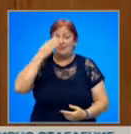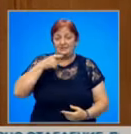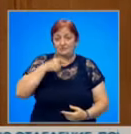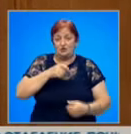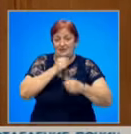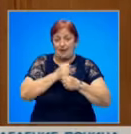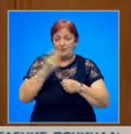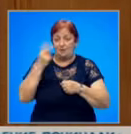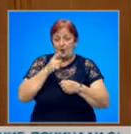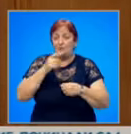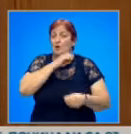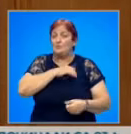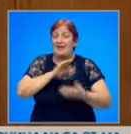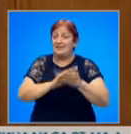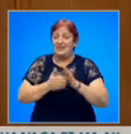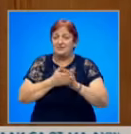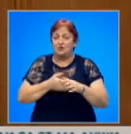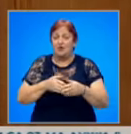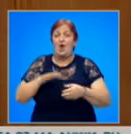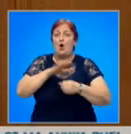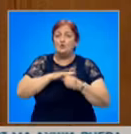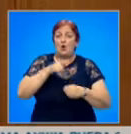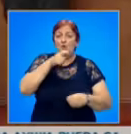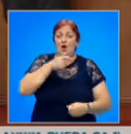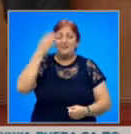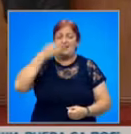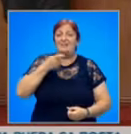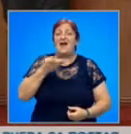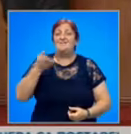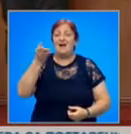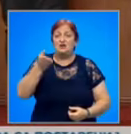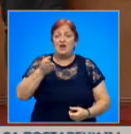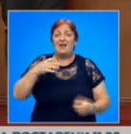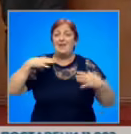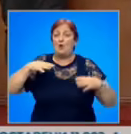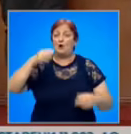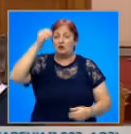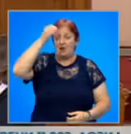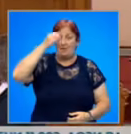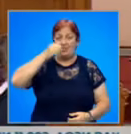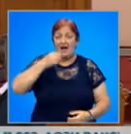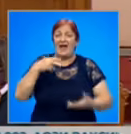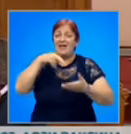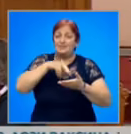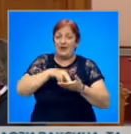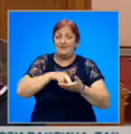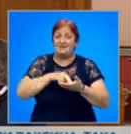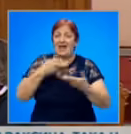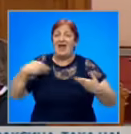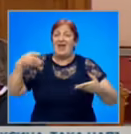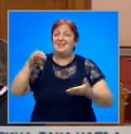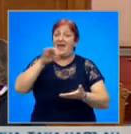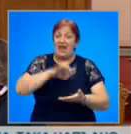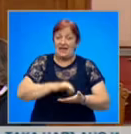за втори път не успяхте да я свършите и основно вината си я носите вие. Демократична България и на Изправи се,